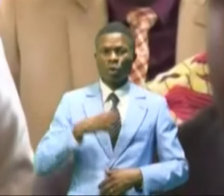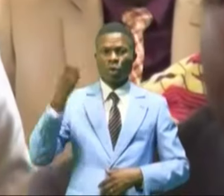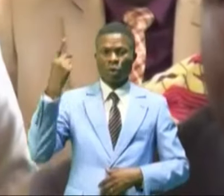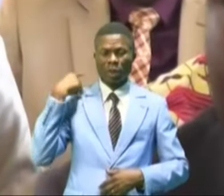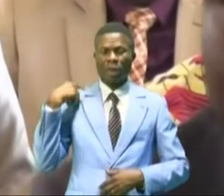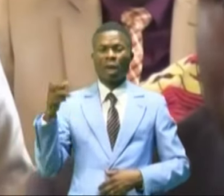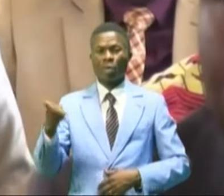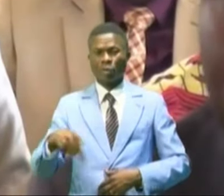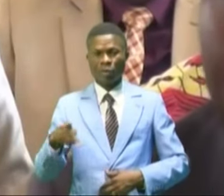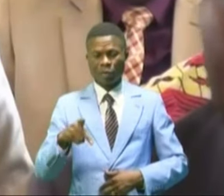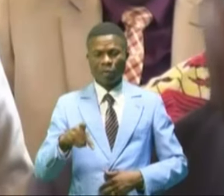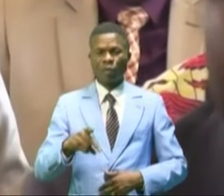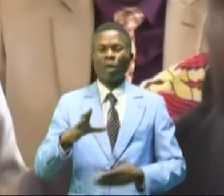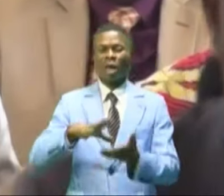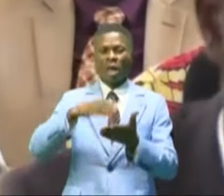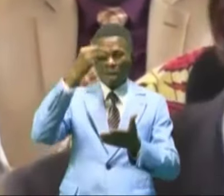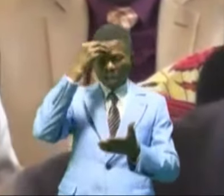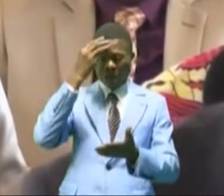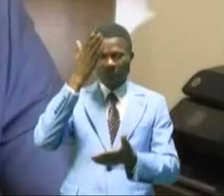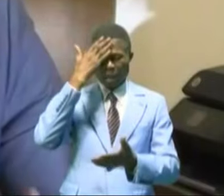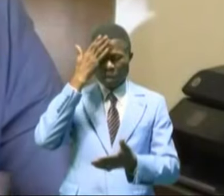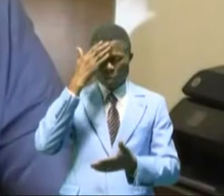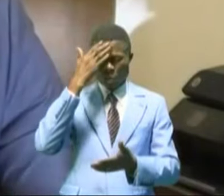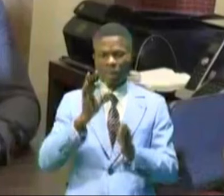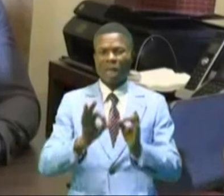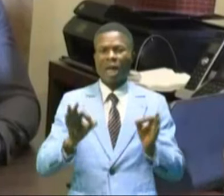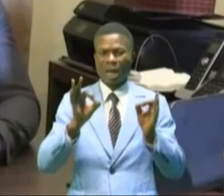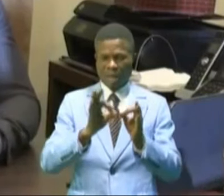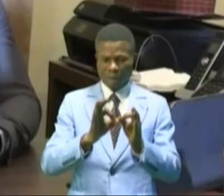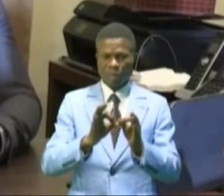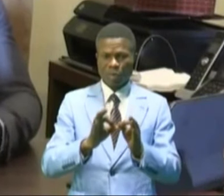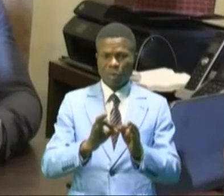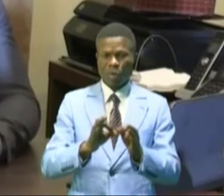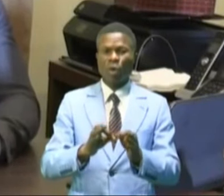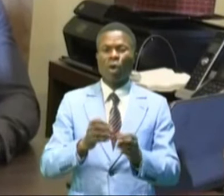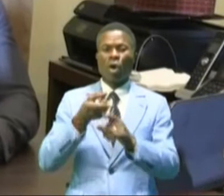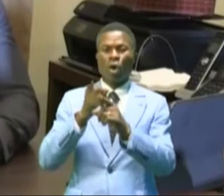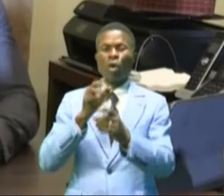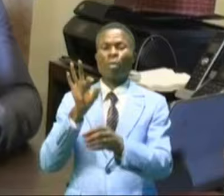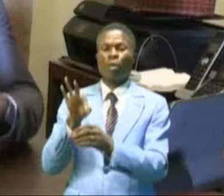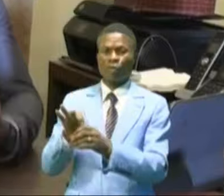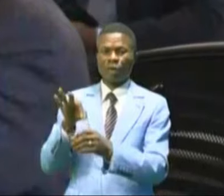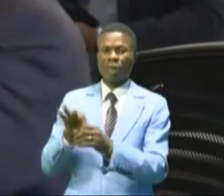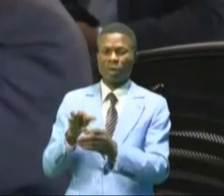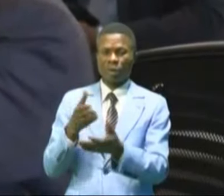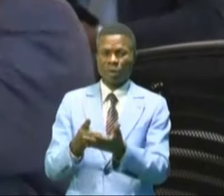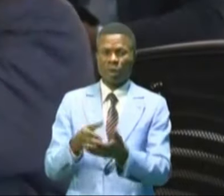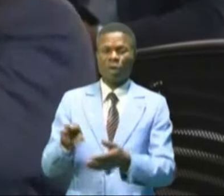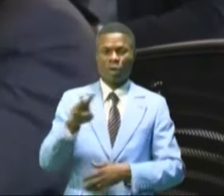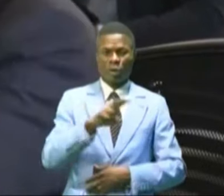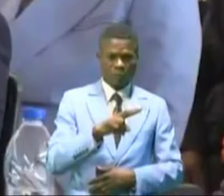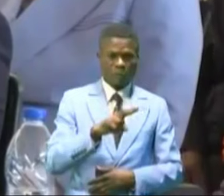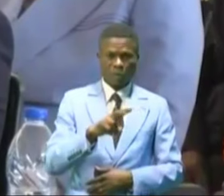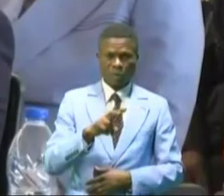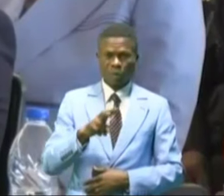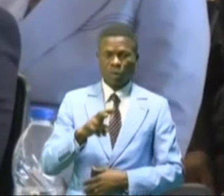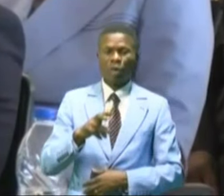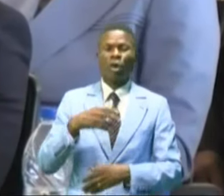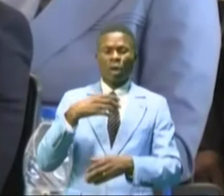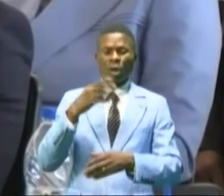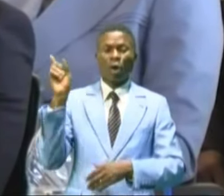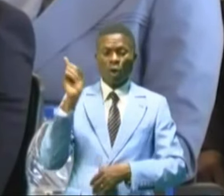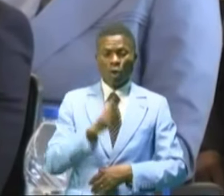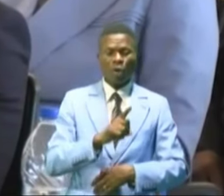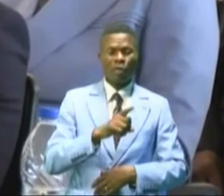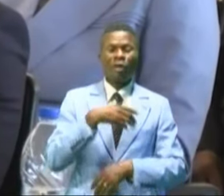provinciaux soient renforcés en capacité, surtout que nous venons des élections. Il fallait que nous sachions qu'est-ce que nous venons faire à